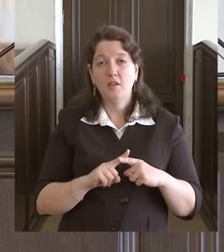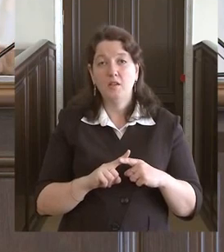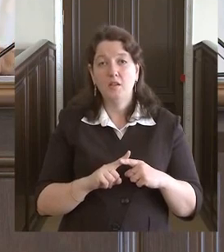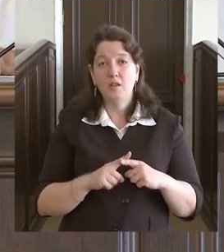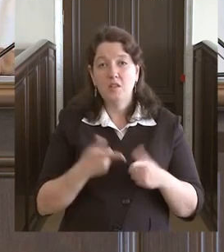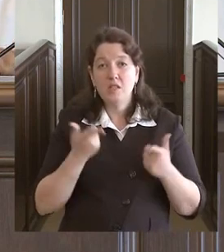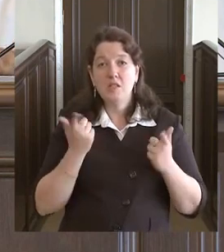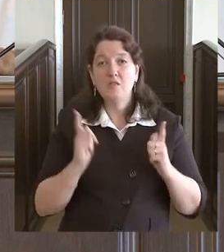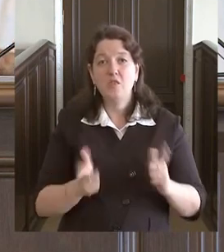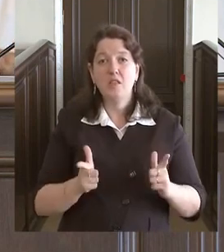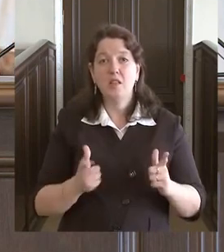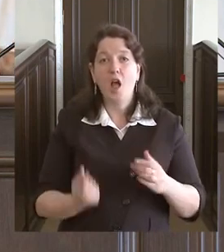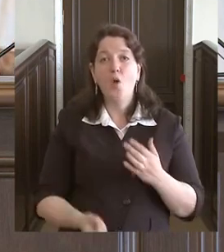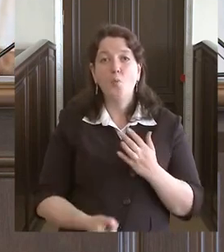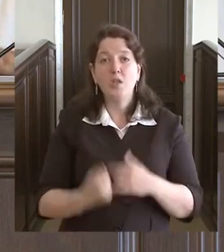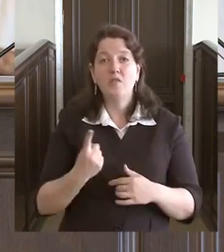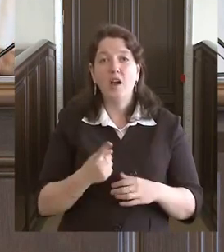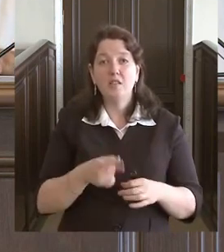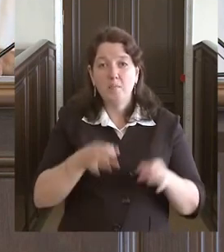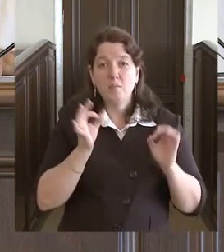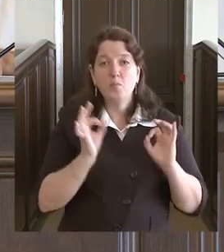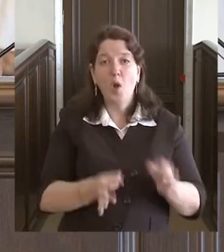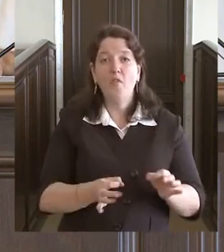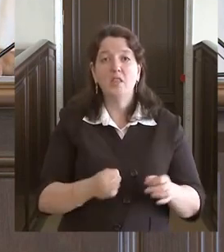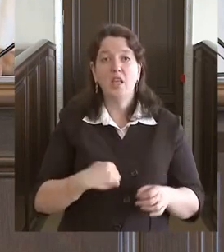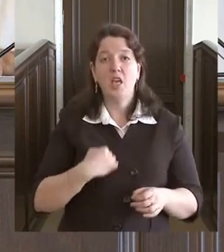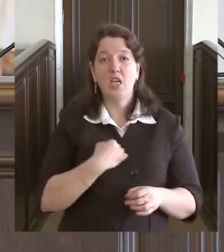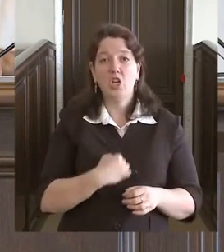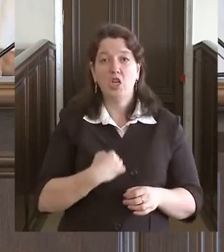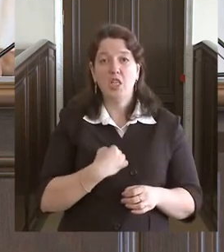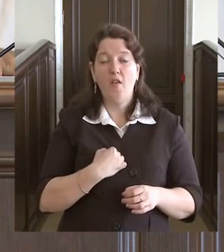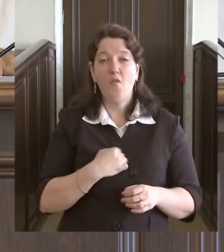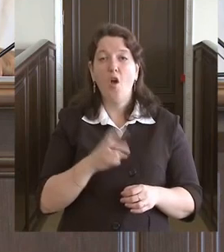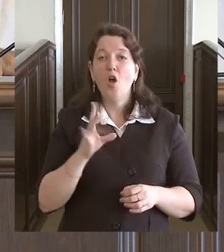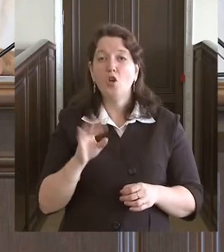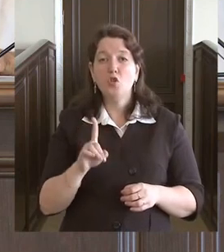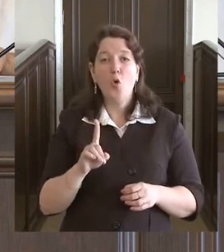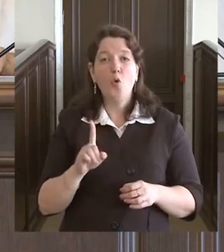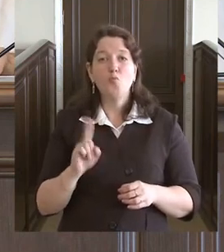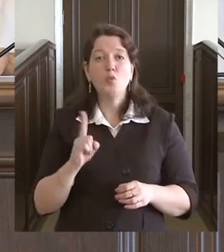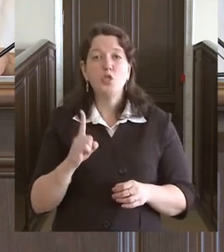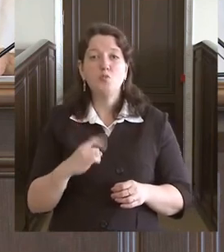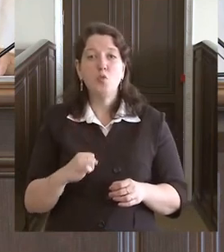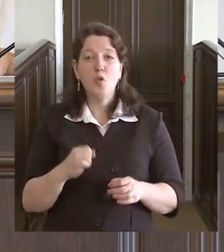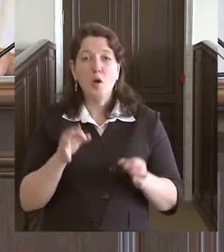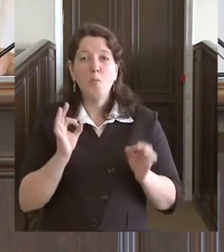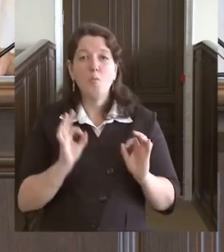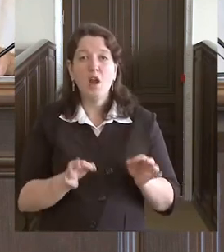здесь действительно возникает праведный гнев но почему он праведный